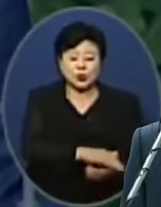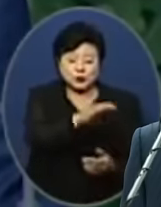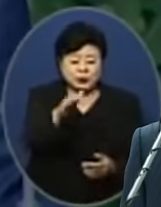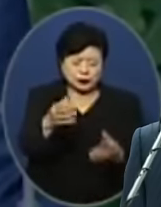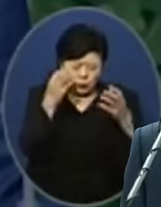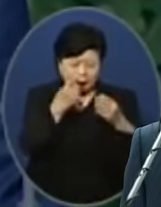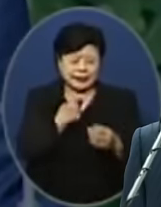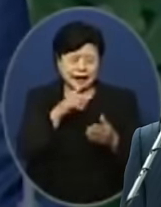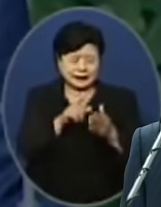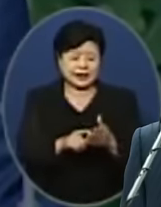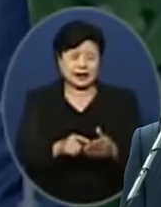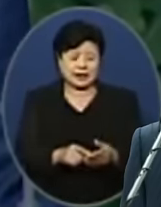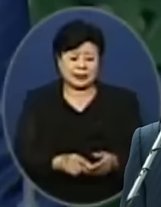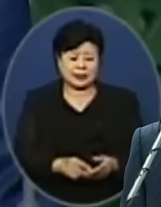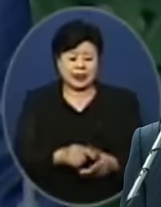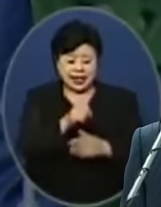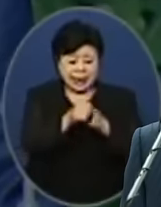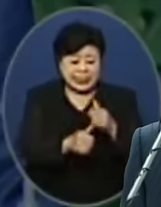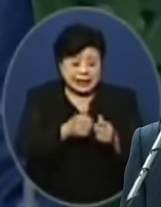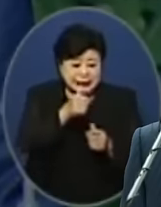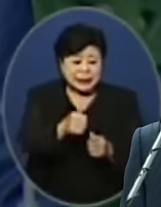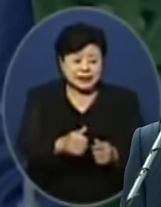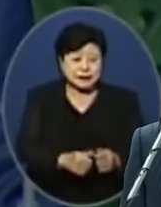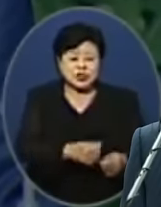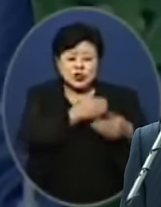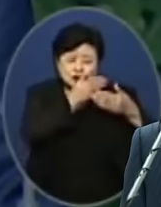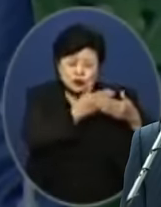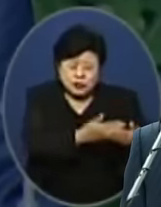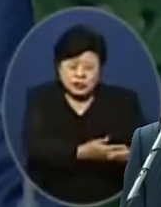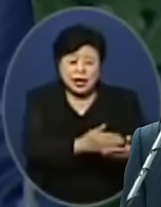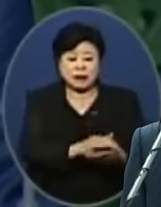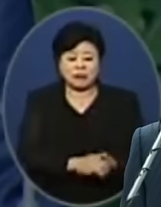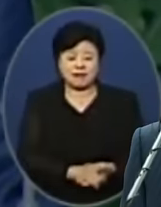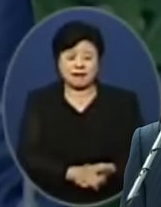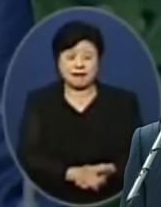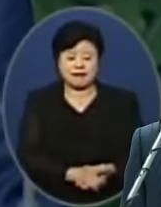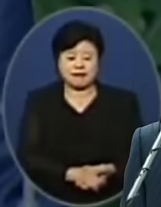우리는 고난당할 때야 비로소 하나님이 얼마나 귀중하고